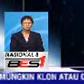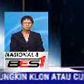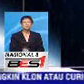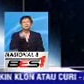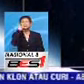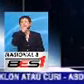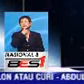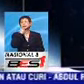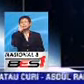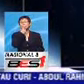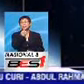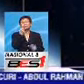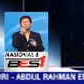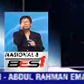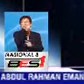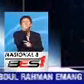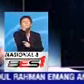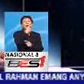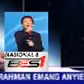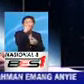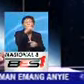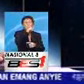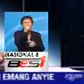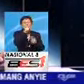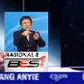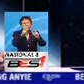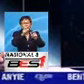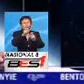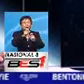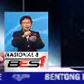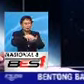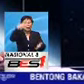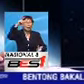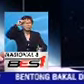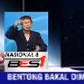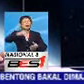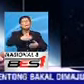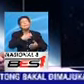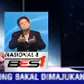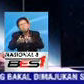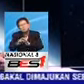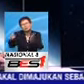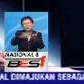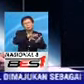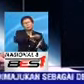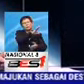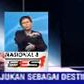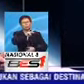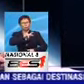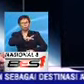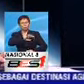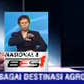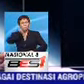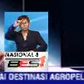Orang ramai yang menjadi mangsa kepada penipuan skim cepat kaya di Terengganu diminta membuat laporan polis, dan Ketua Polis Terengganu Datuk Rosli Abdul